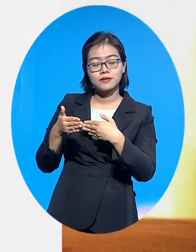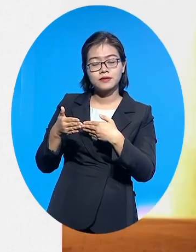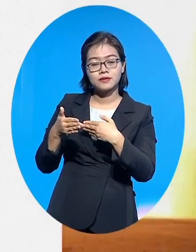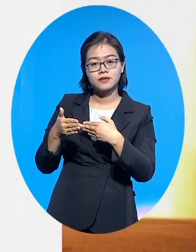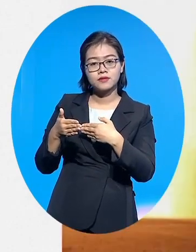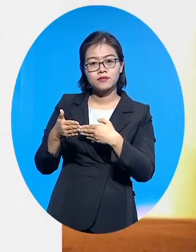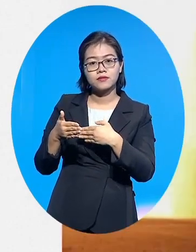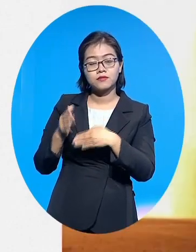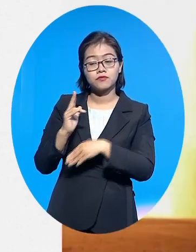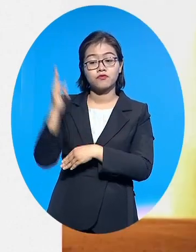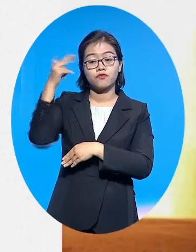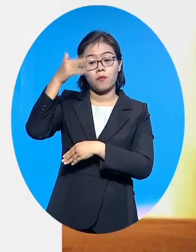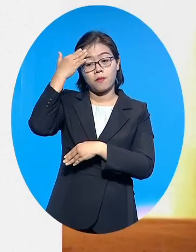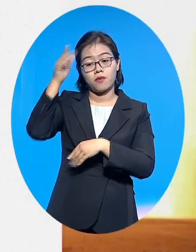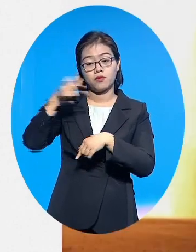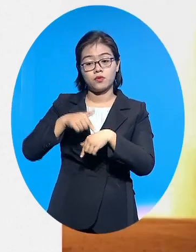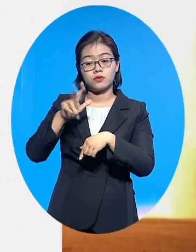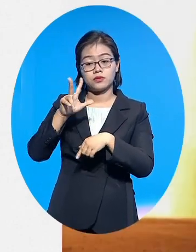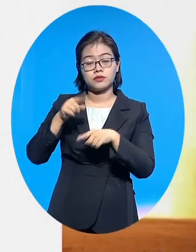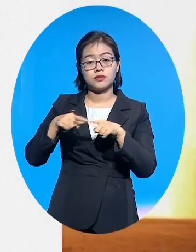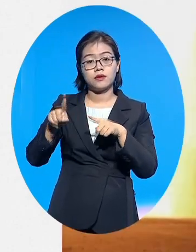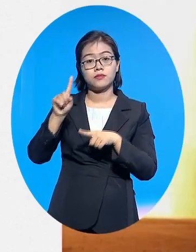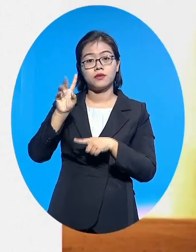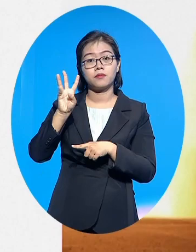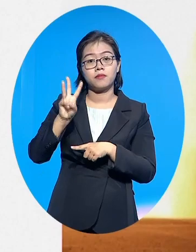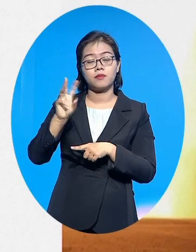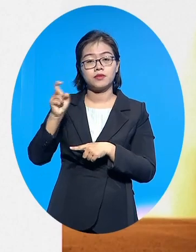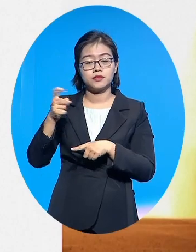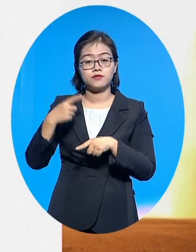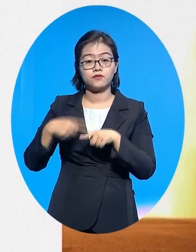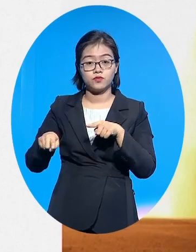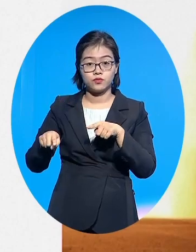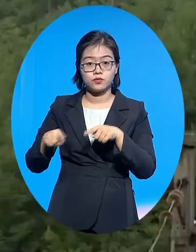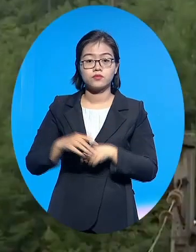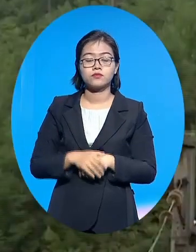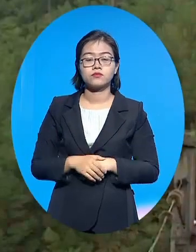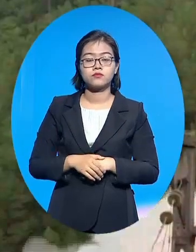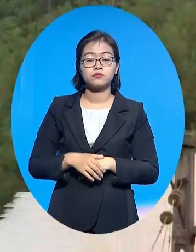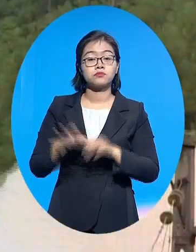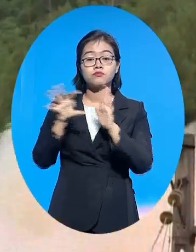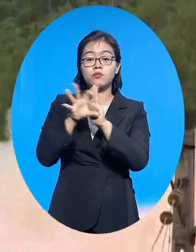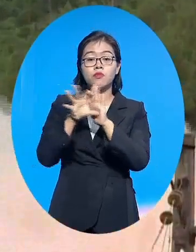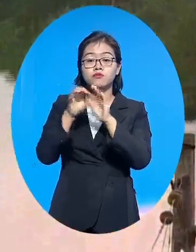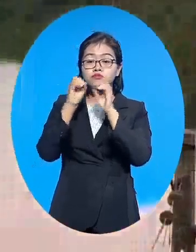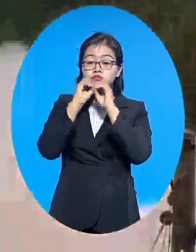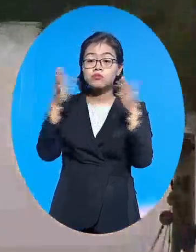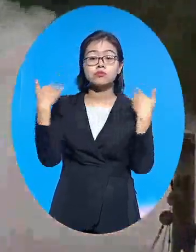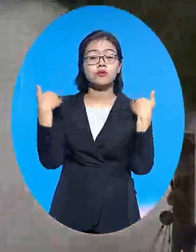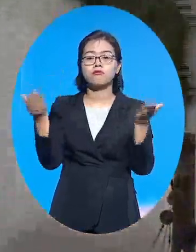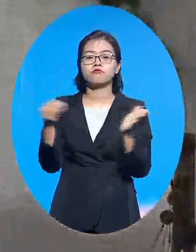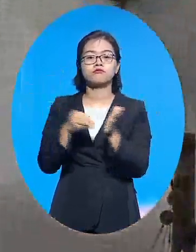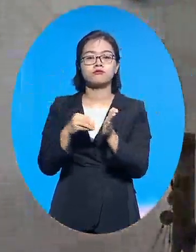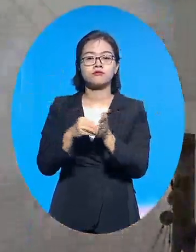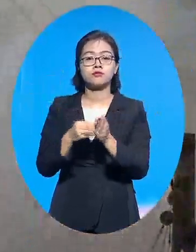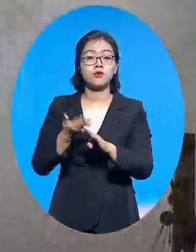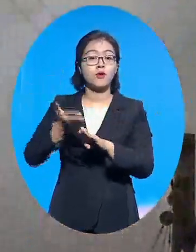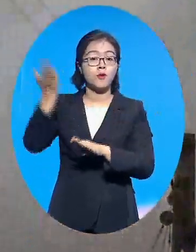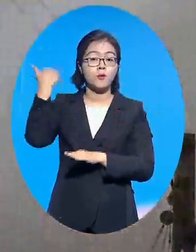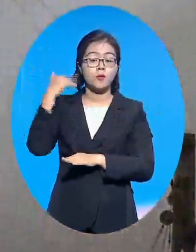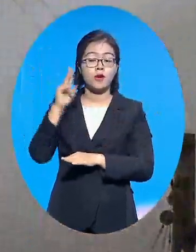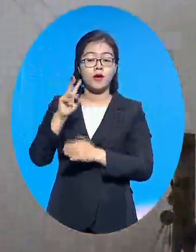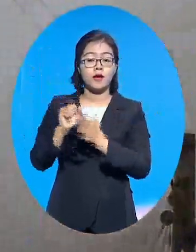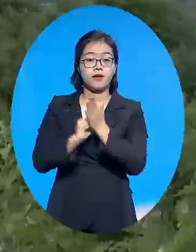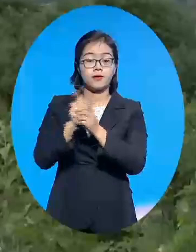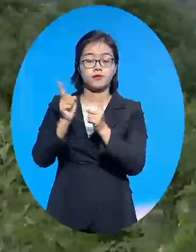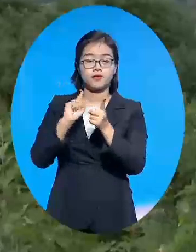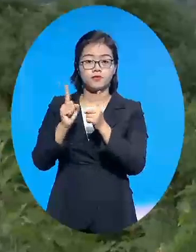do khoảng 8 giờ 39 phút Triều Tiên chưa bình luận về thông tin trên vào ngày hôm qua hai tháng 11 Triều Tiên đã phóng ít nhất